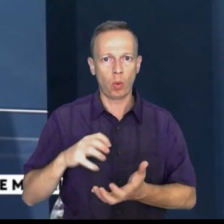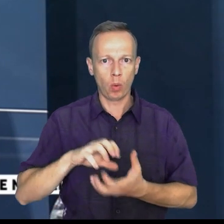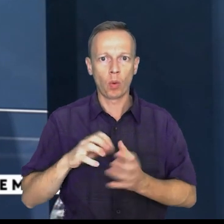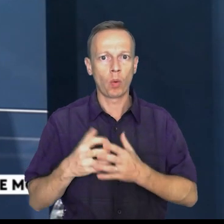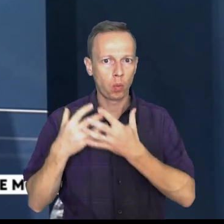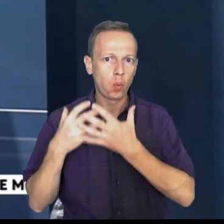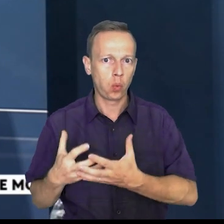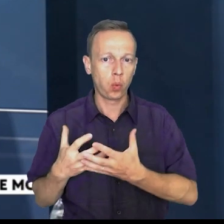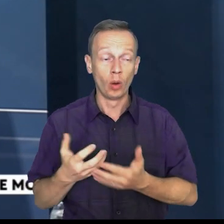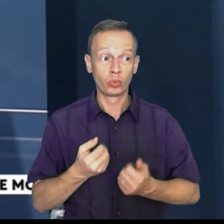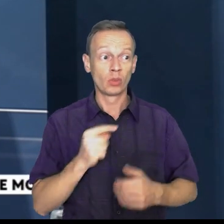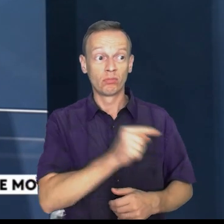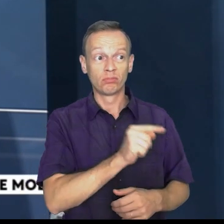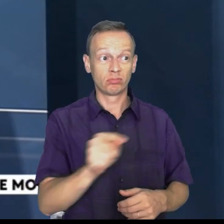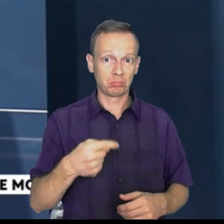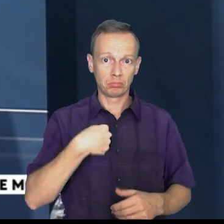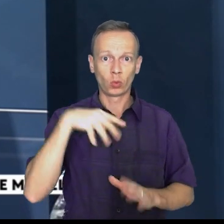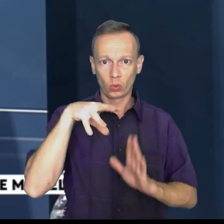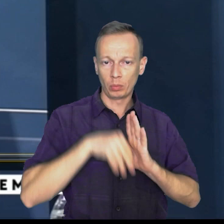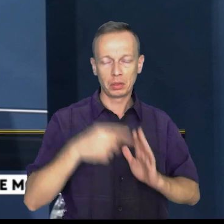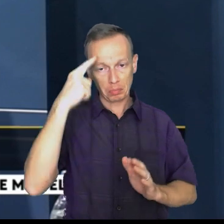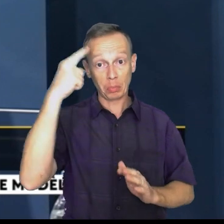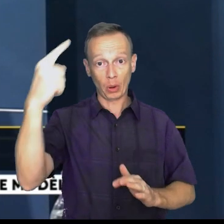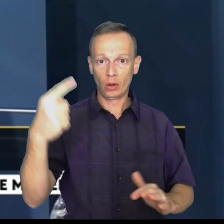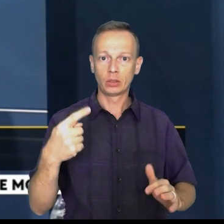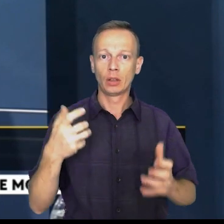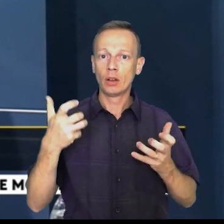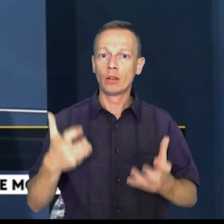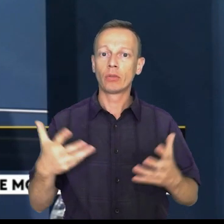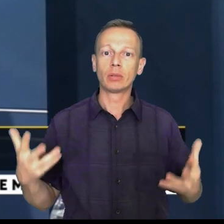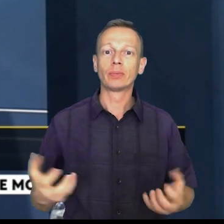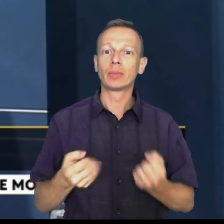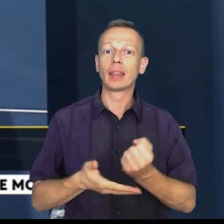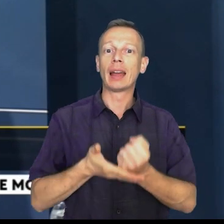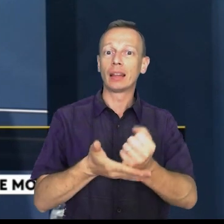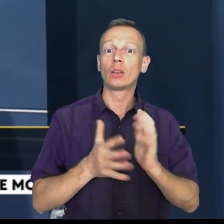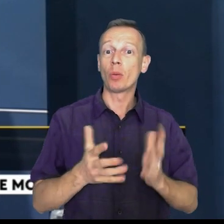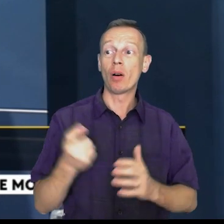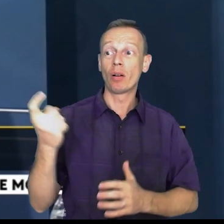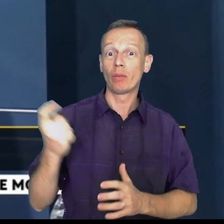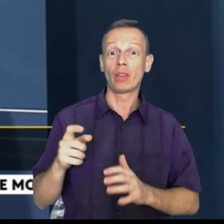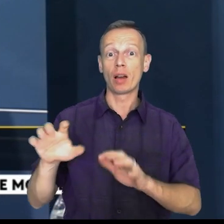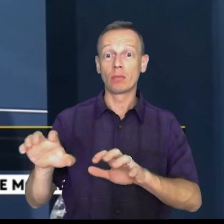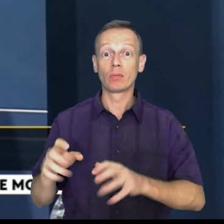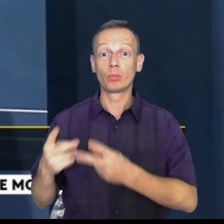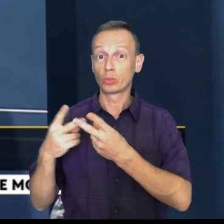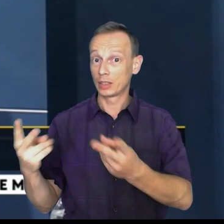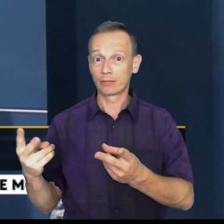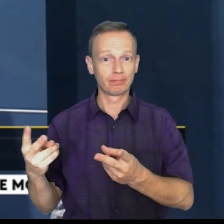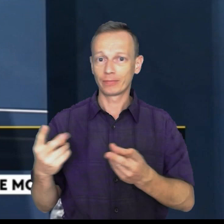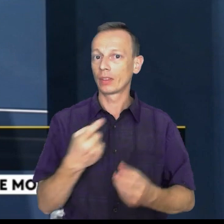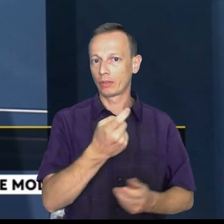pense que, et nous sommes plusieurs à penser que la solution, le salut ne viendra pas de la fonction publique, mais des entreprises,